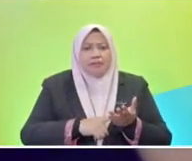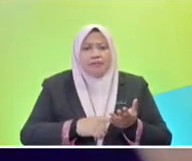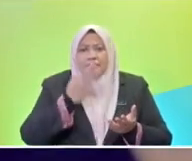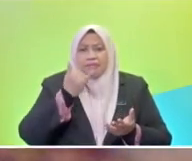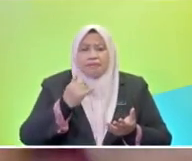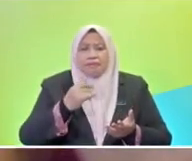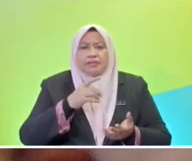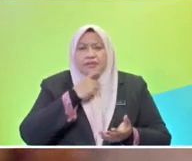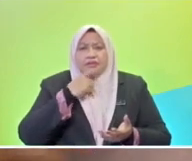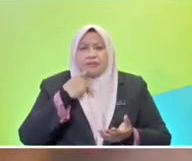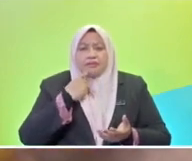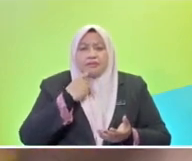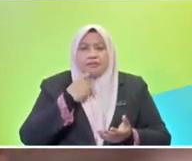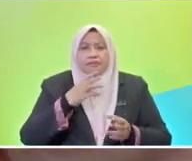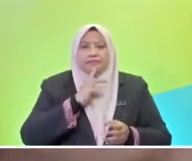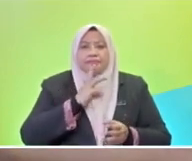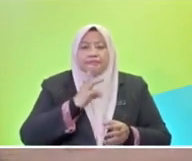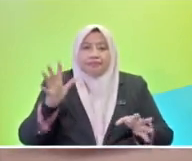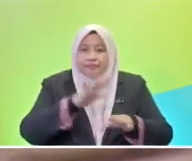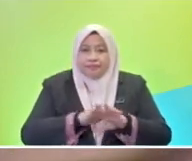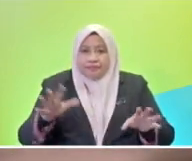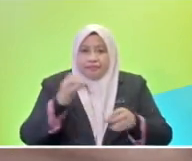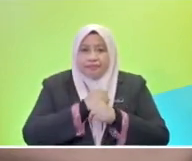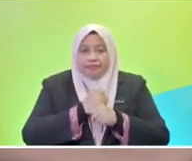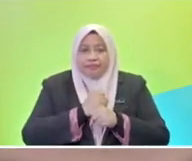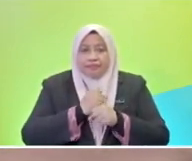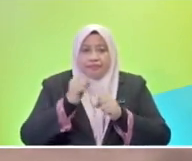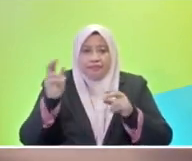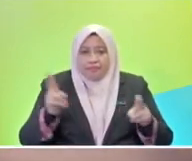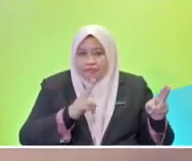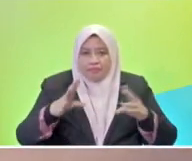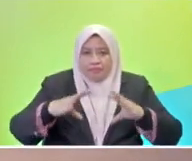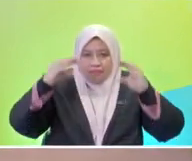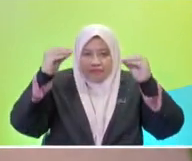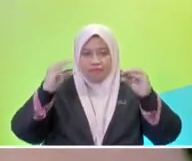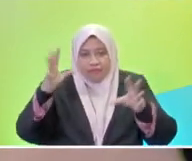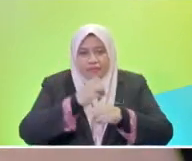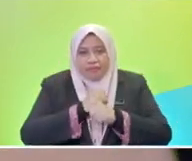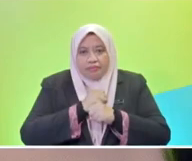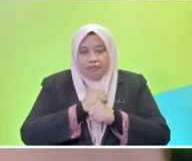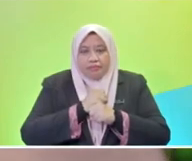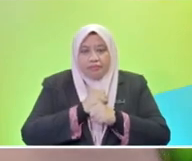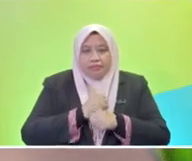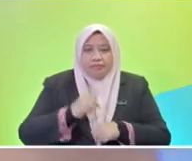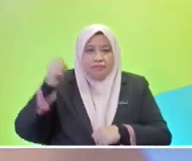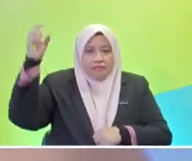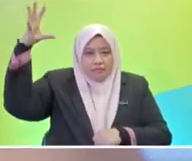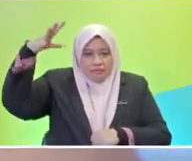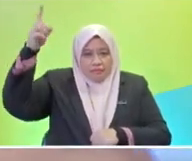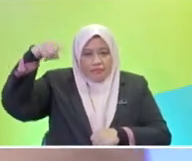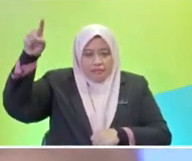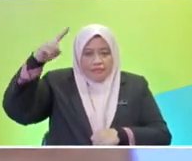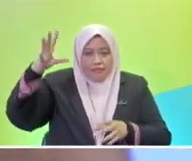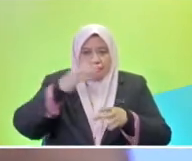dapat. Lepas tu udara dia dapat. Dapat. Okey. Cahaya matahari pun dapat.